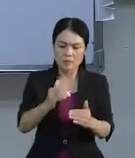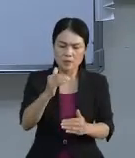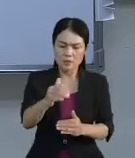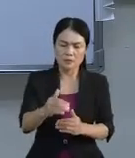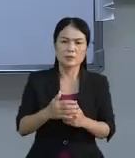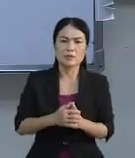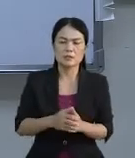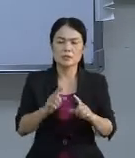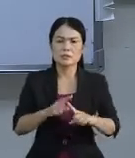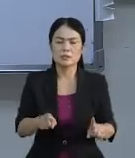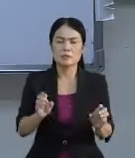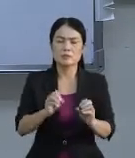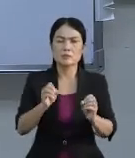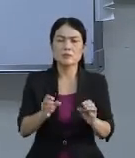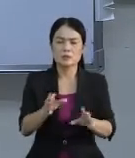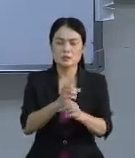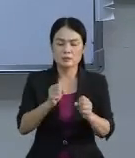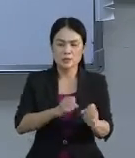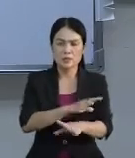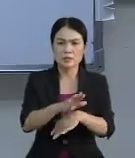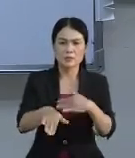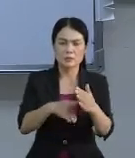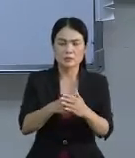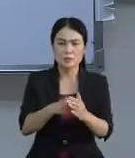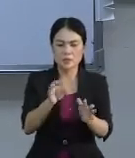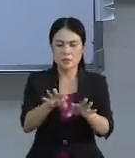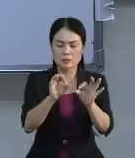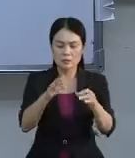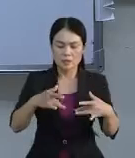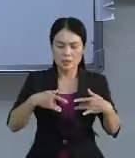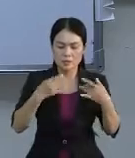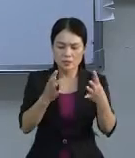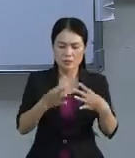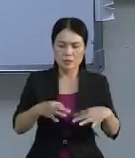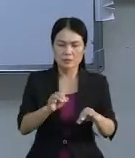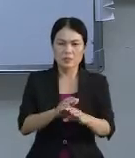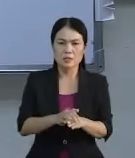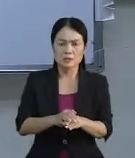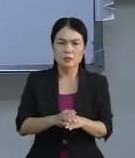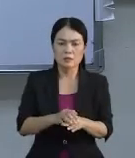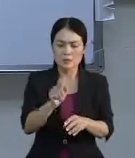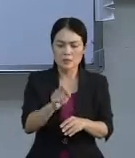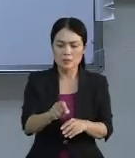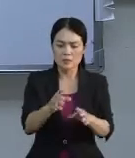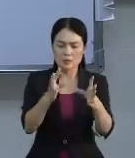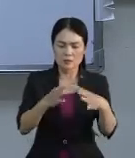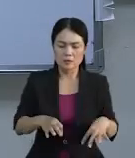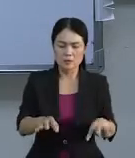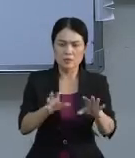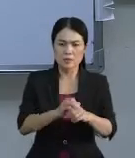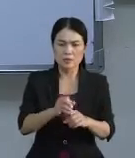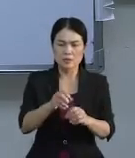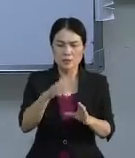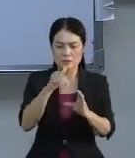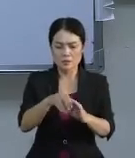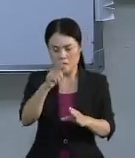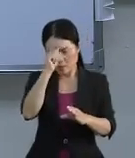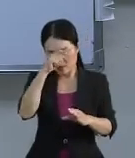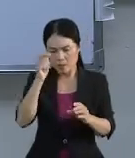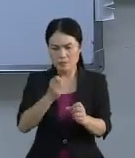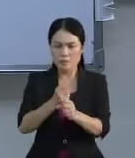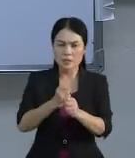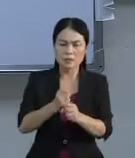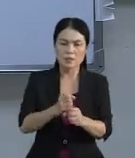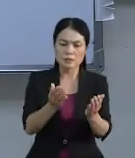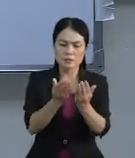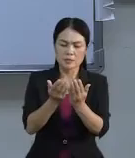đồng nã đồng nã phần tai kia mình mến vô mà tặng ở hề bị thật xong phải tài ca sầm khăn khăn kia vô tay chùm nội na đại sầm khăn được không sẽ riêng thương mấy rồi